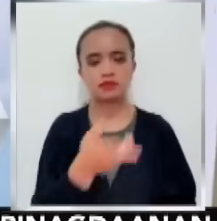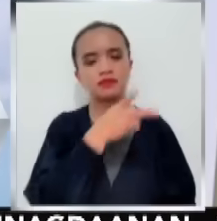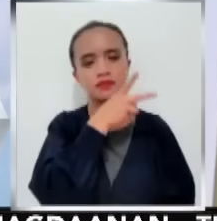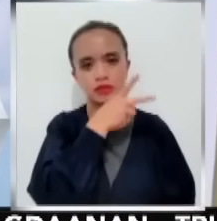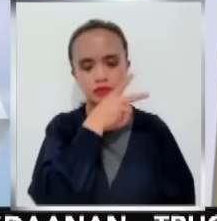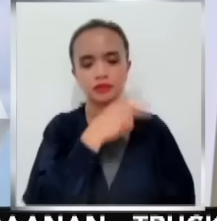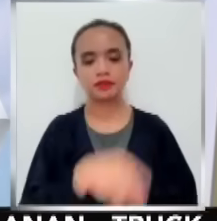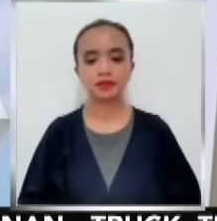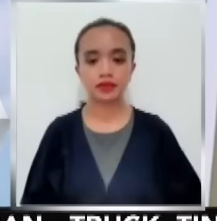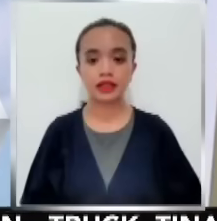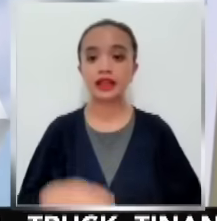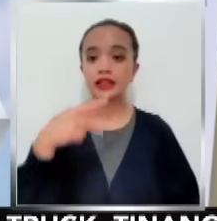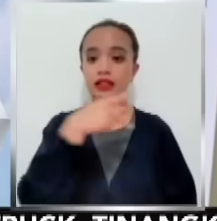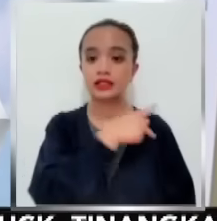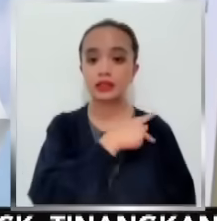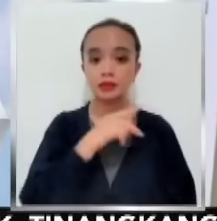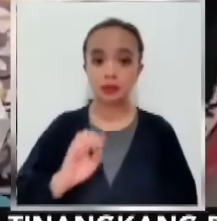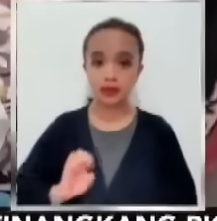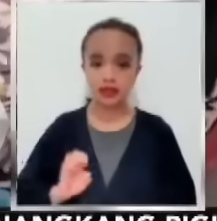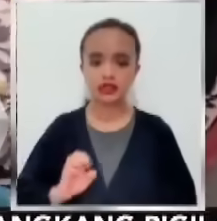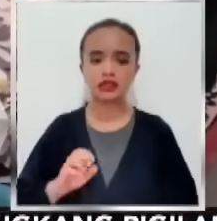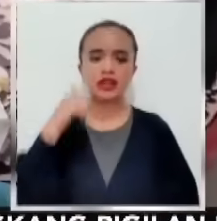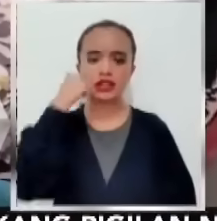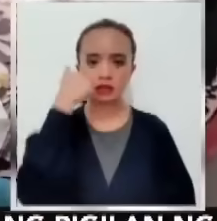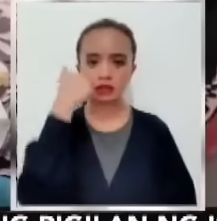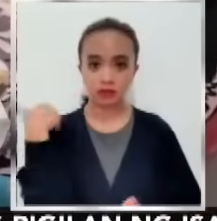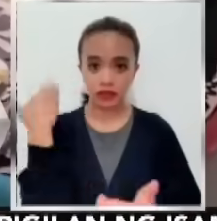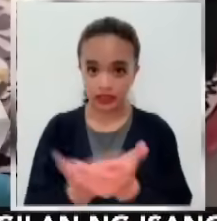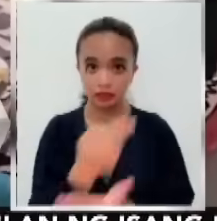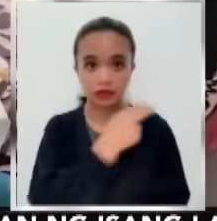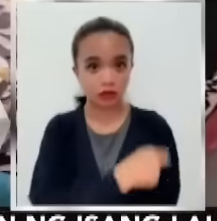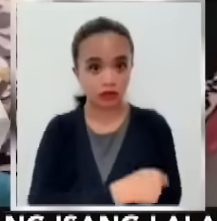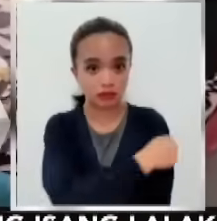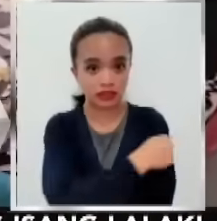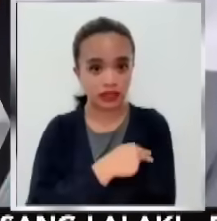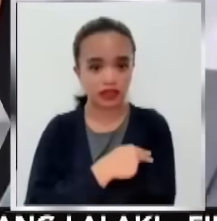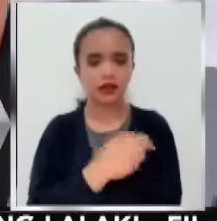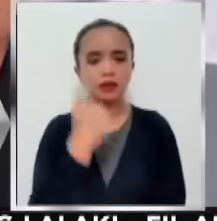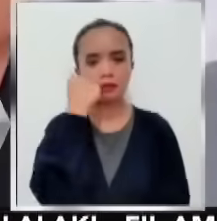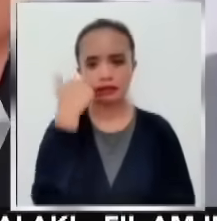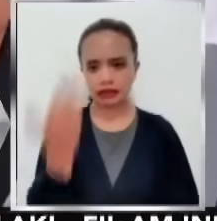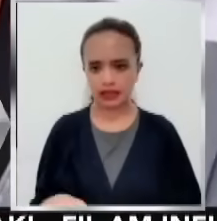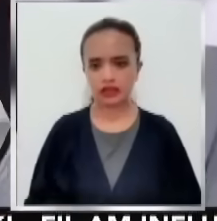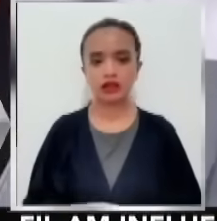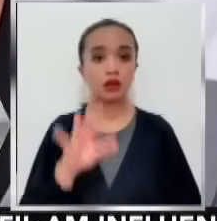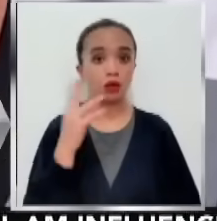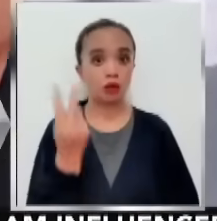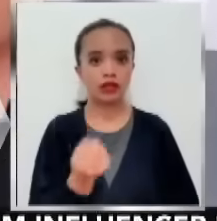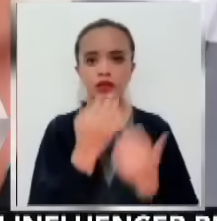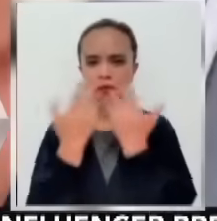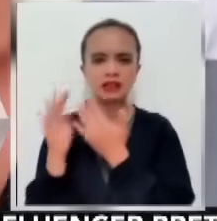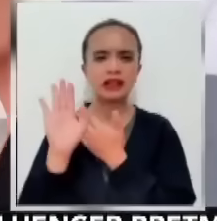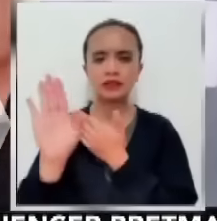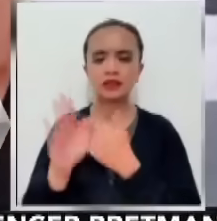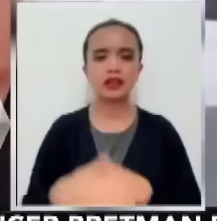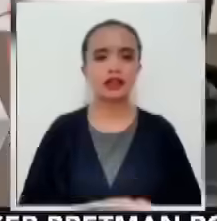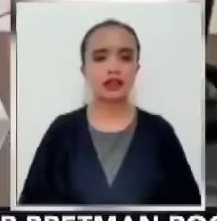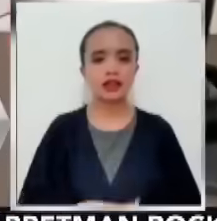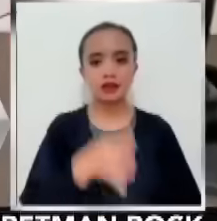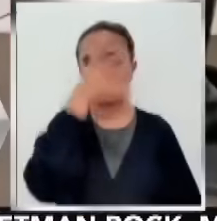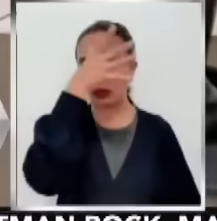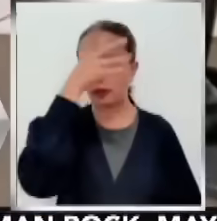Prince, dead on arrival na sa ospital sa mismong araw ng kanyang kaarawan. Di makapaniwala ang padre de pamilya.